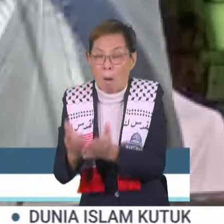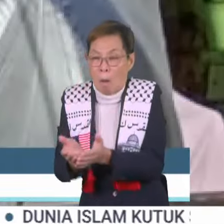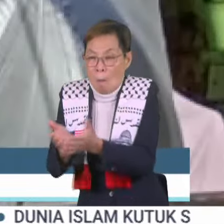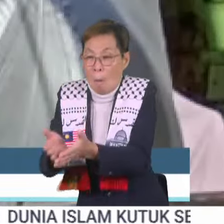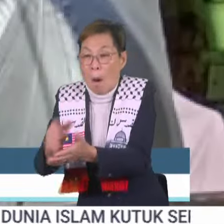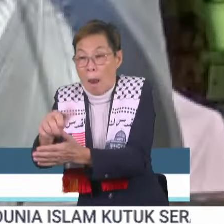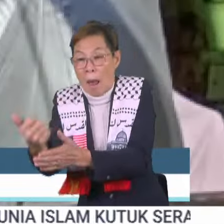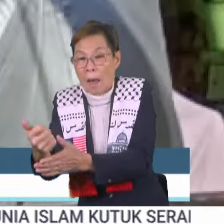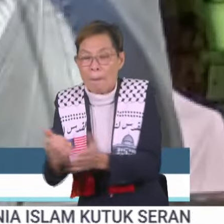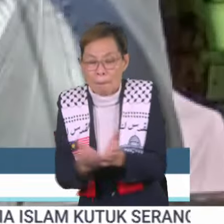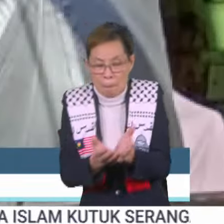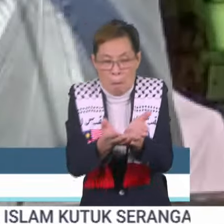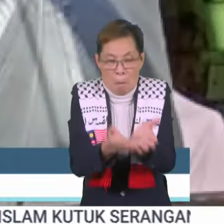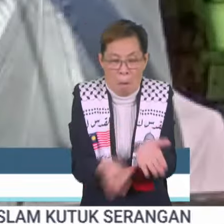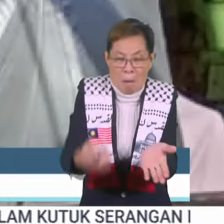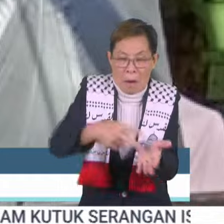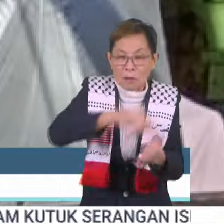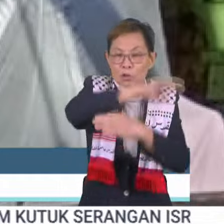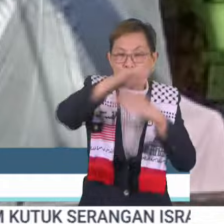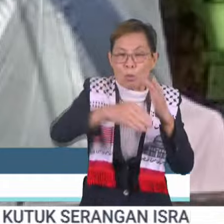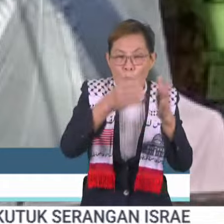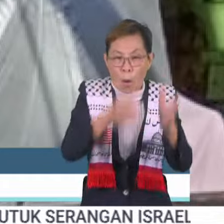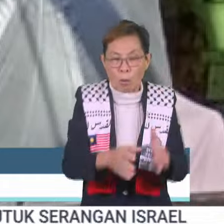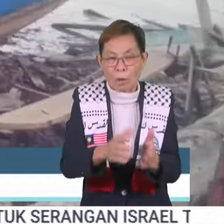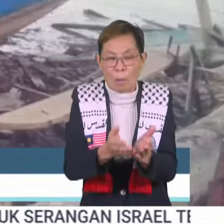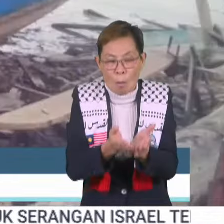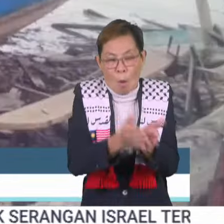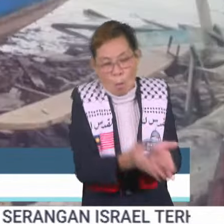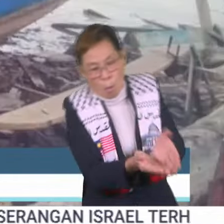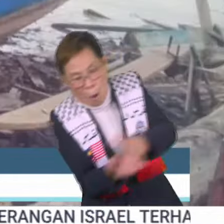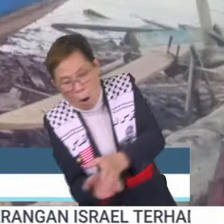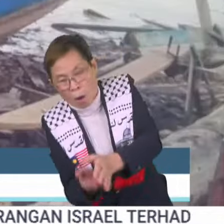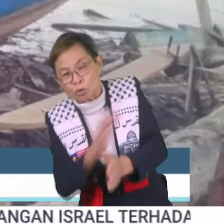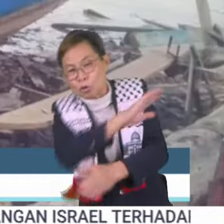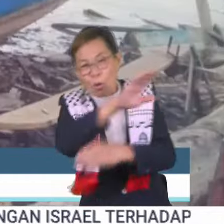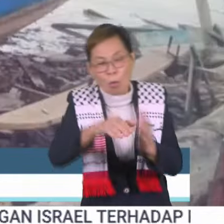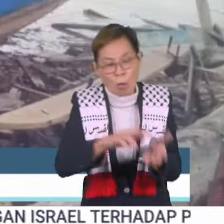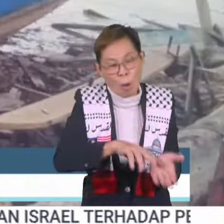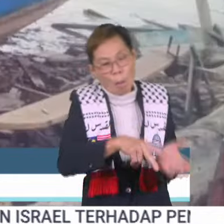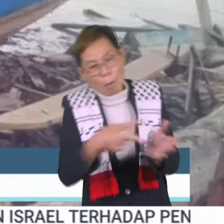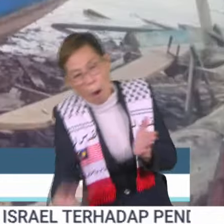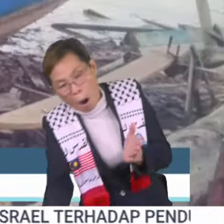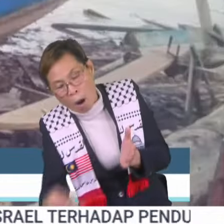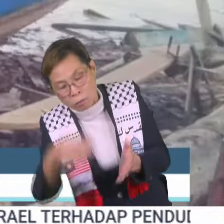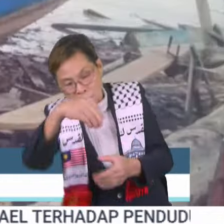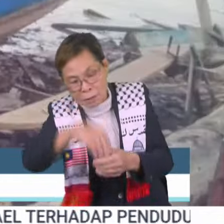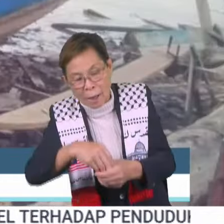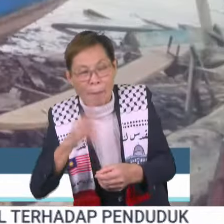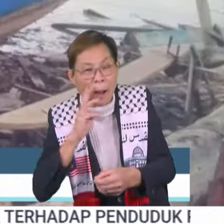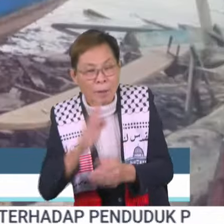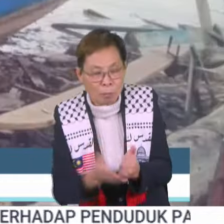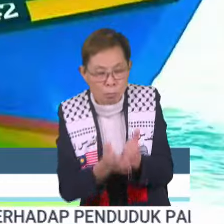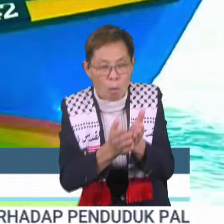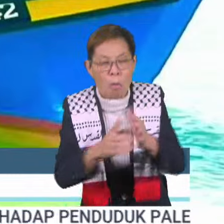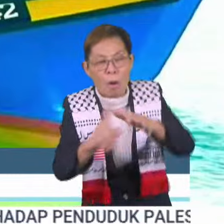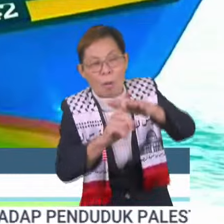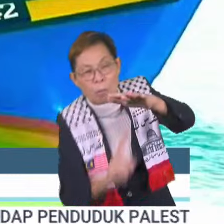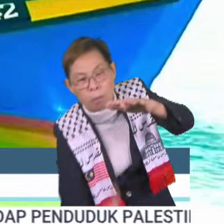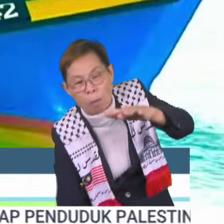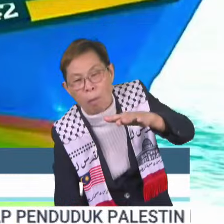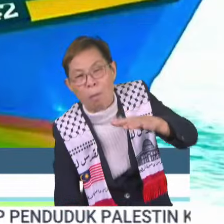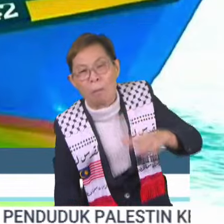itu menyebabkan bot dinaiki kesemua mangsa terbalik dan kesemua mereka tercampak ke dalam air dan bot berkenaan karam.